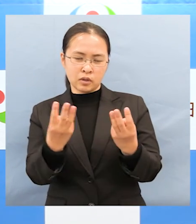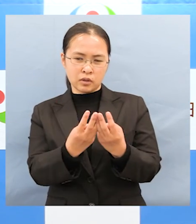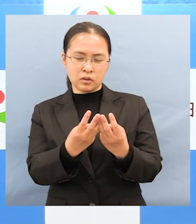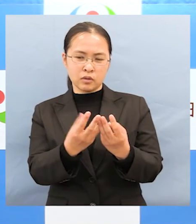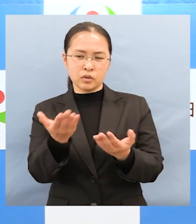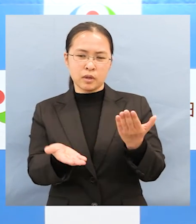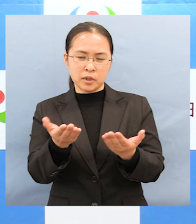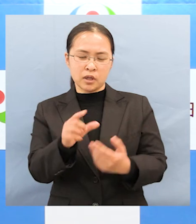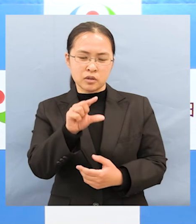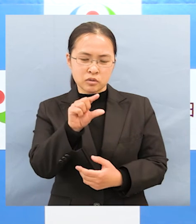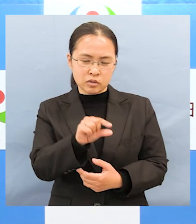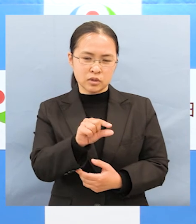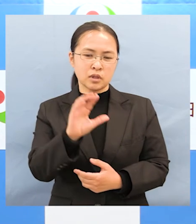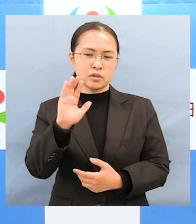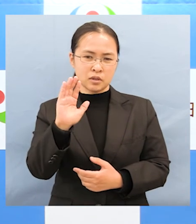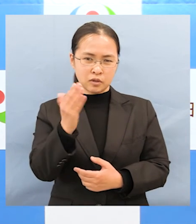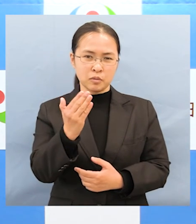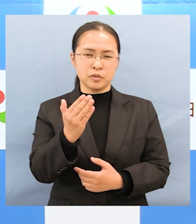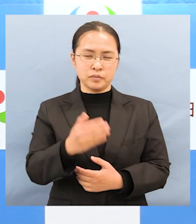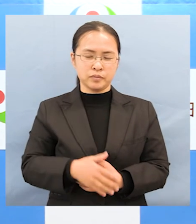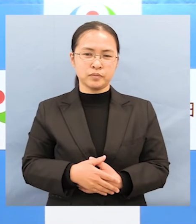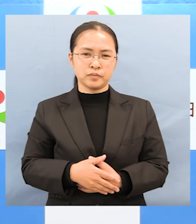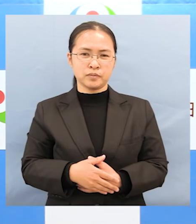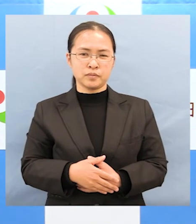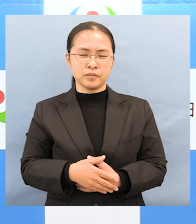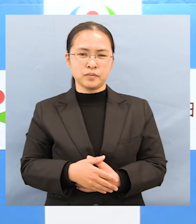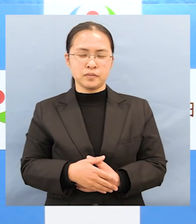すればごくわずかでありますけれども、